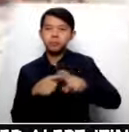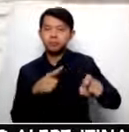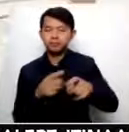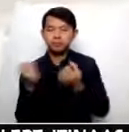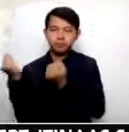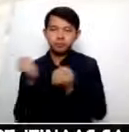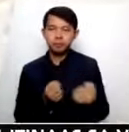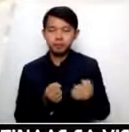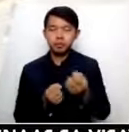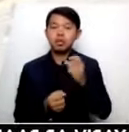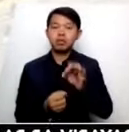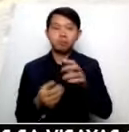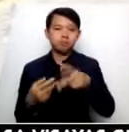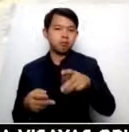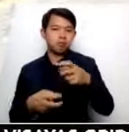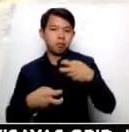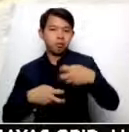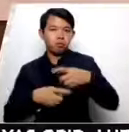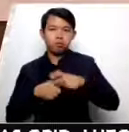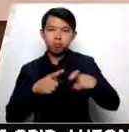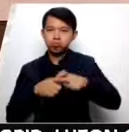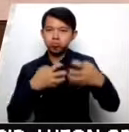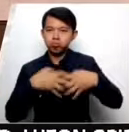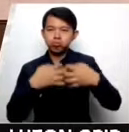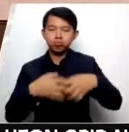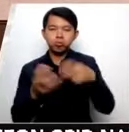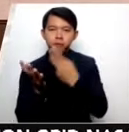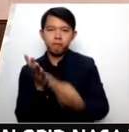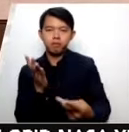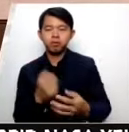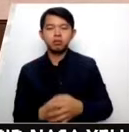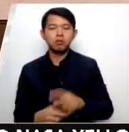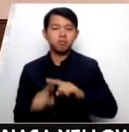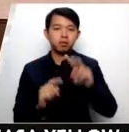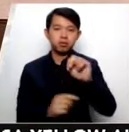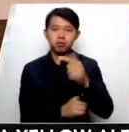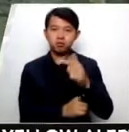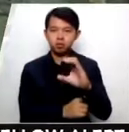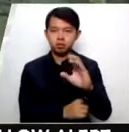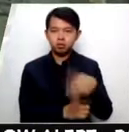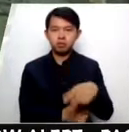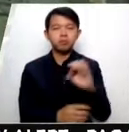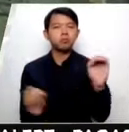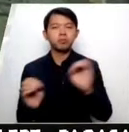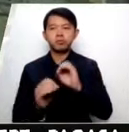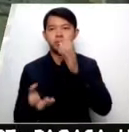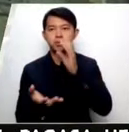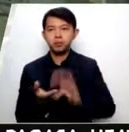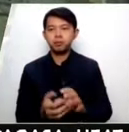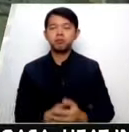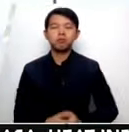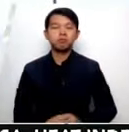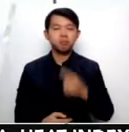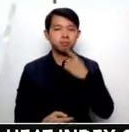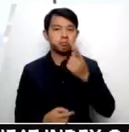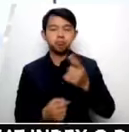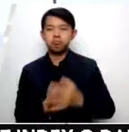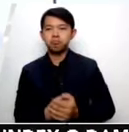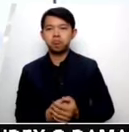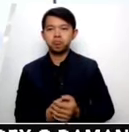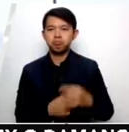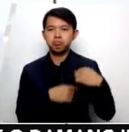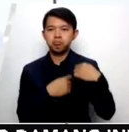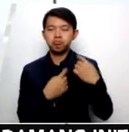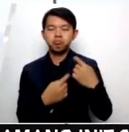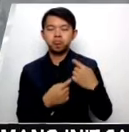reaksyon dito ang ngcp tingin nila sa mga susunod na araw baka safe naman tayo over the weekend Baka hanggang yellow pera na lang kung may